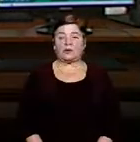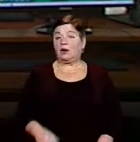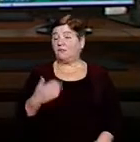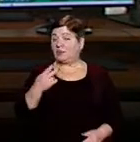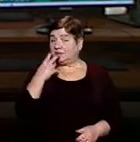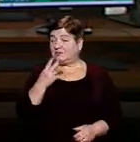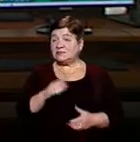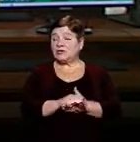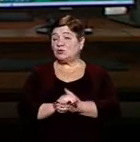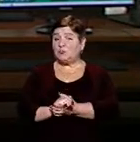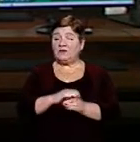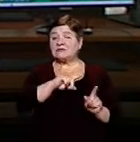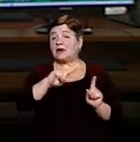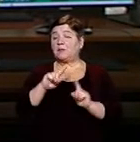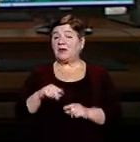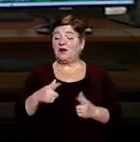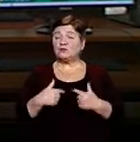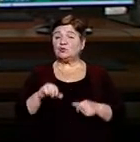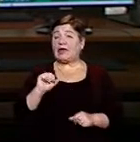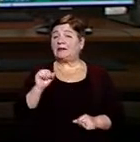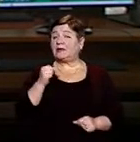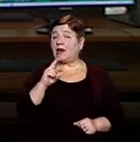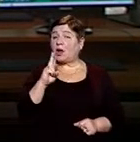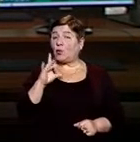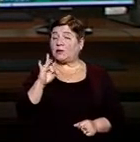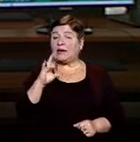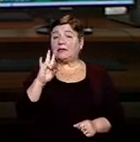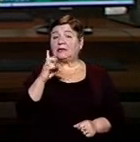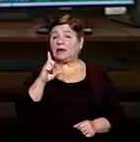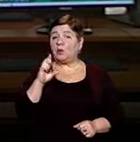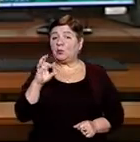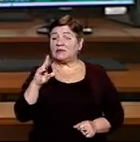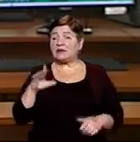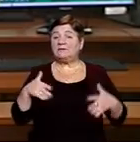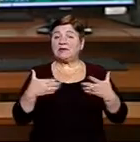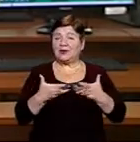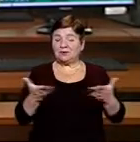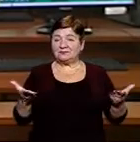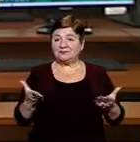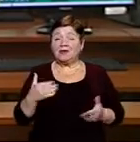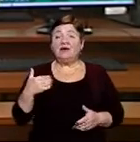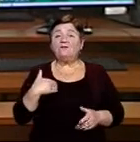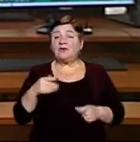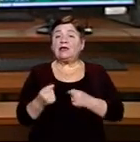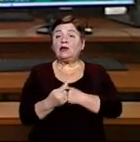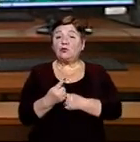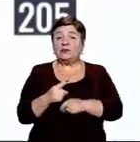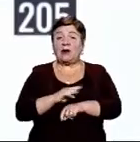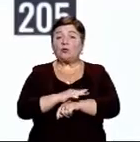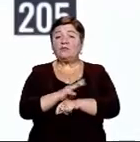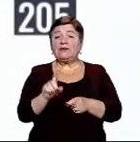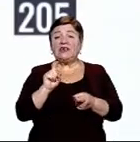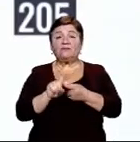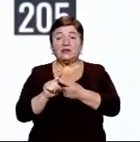Ви дивитеся новини на Суспільному Закарпаття у студії Андріана Курта та Наталія Булаца. Вітаємо. 9 нових хворих на